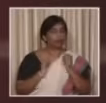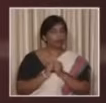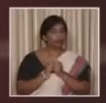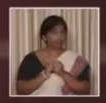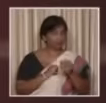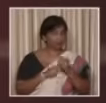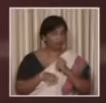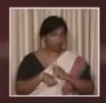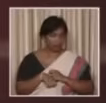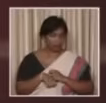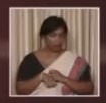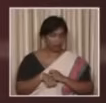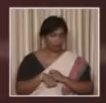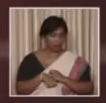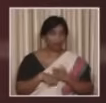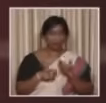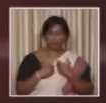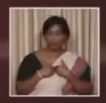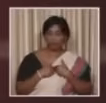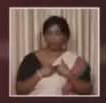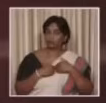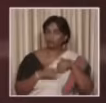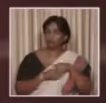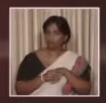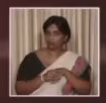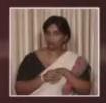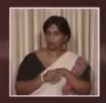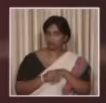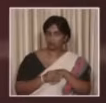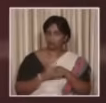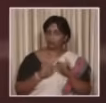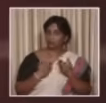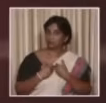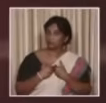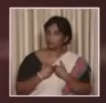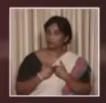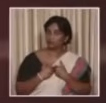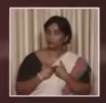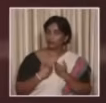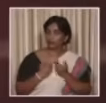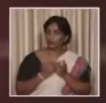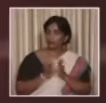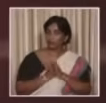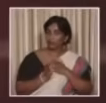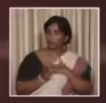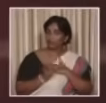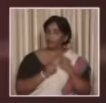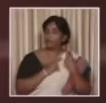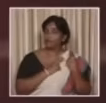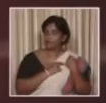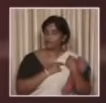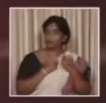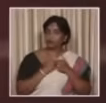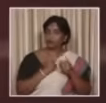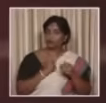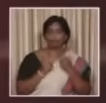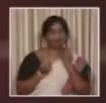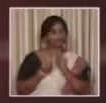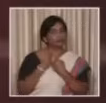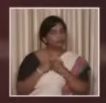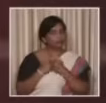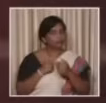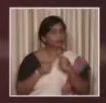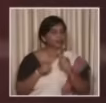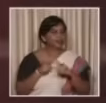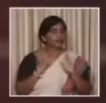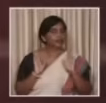කටයුතු කරන වෙලාවට අපිට මෙතන ඉඳන් අපිට අපේ වගකීම් වෙනුවෙන් අධ්‍යයනය කිරීමක්